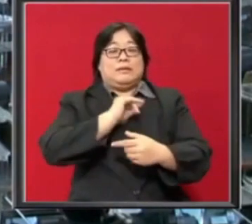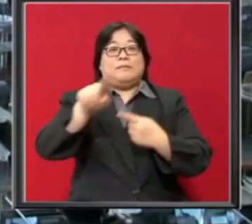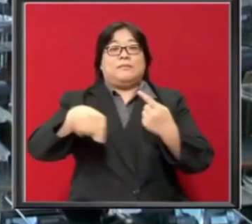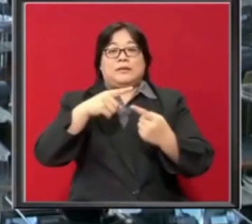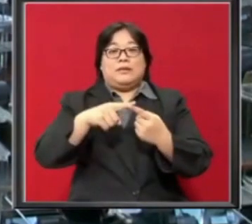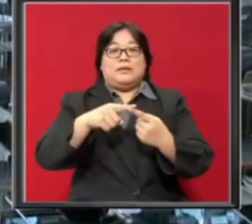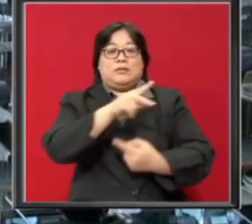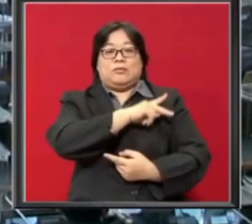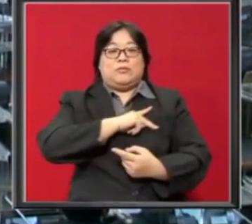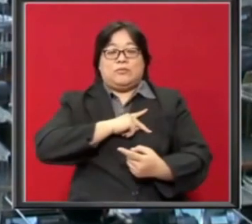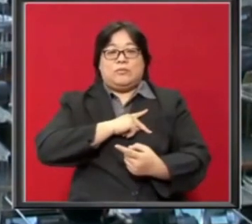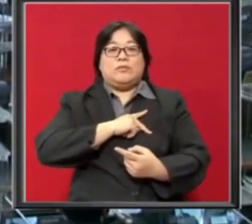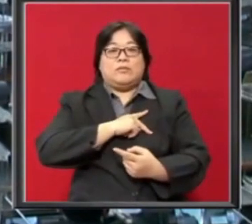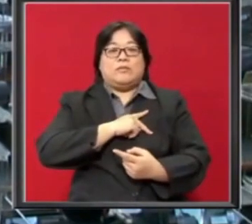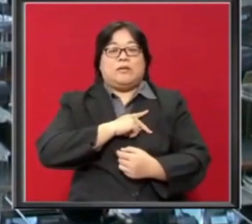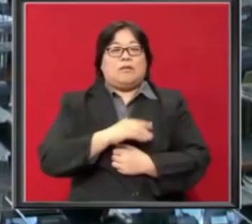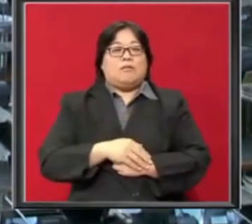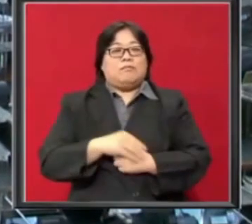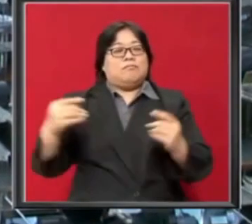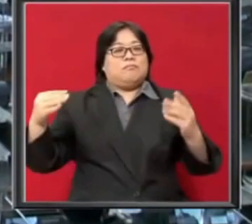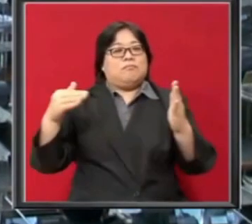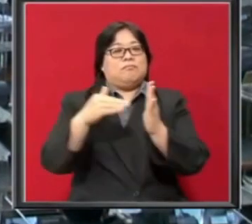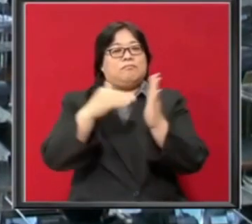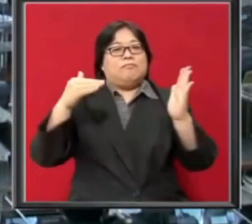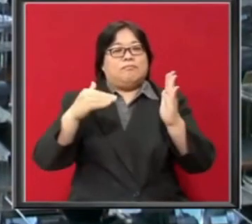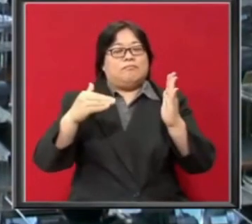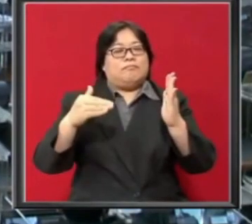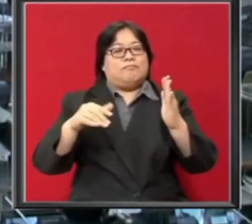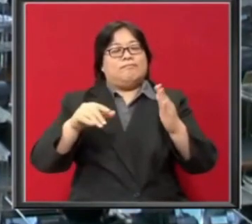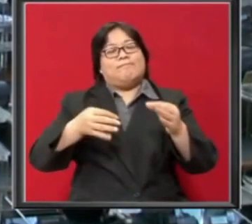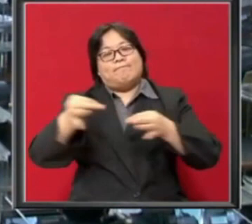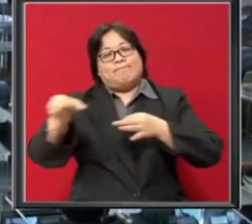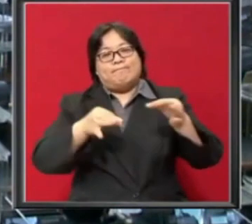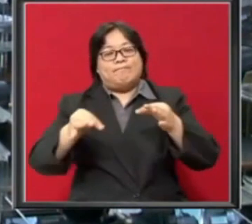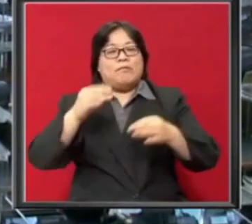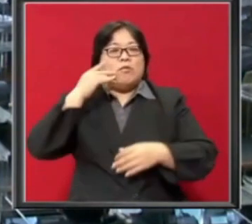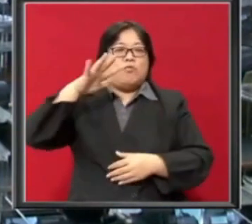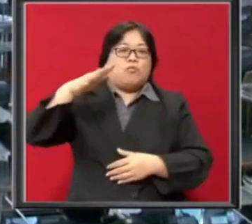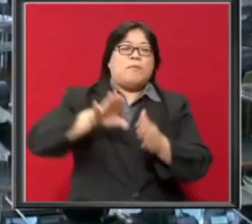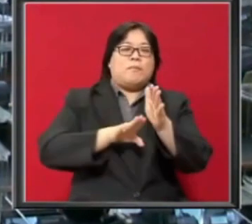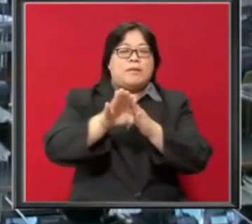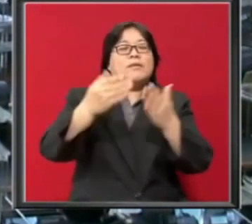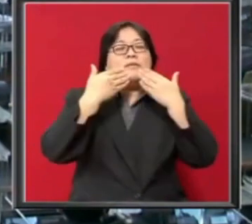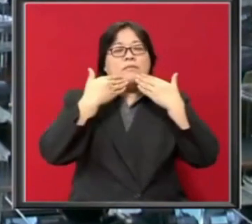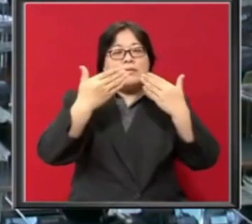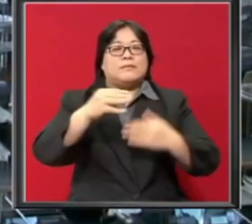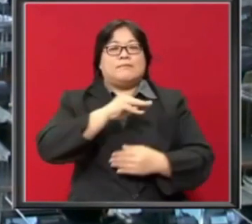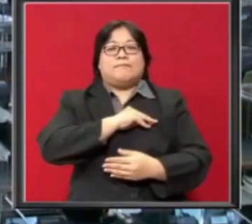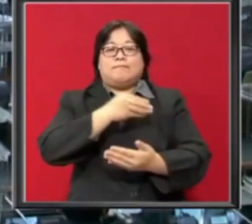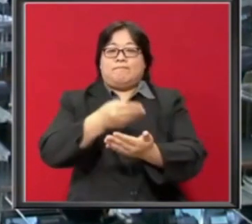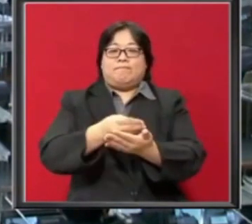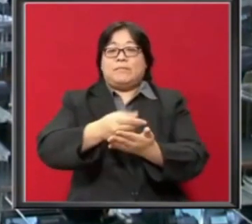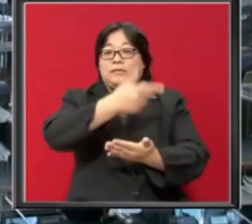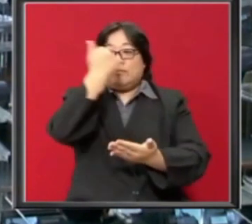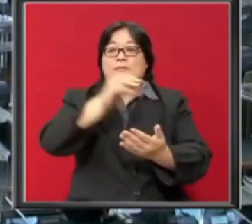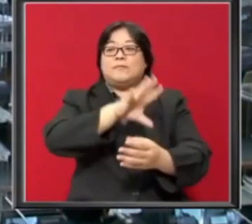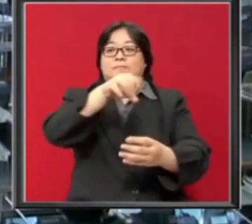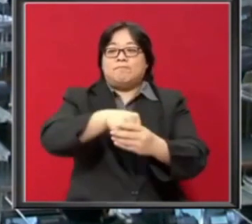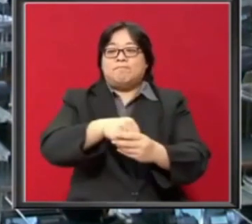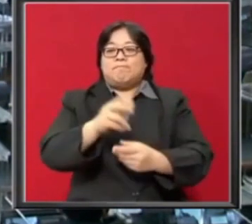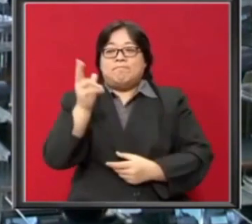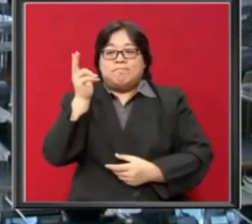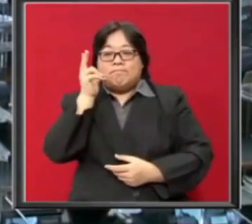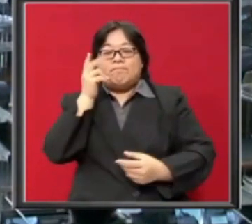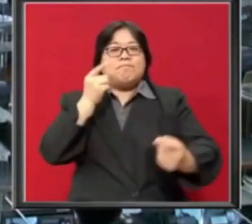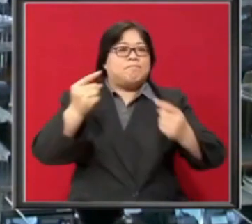papa begitu pembangkang menyinggung tentang unsuran pertumbuhan sejak Makasih inci keuangan karena turut hadir